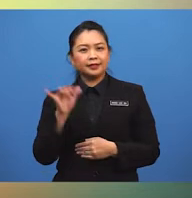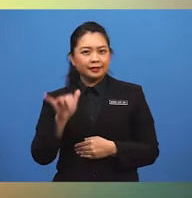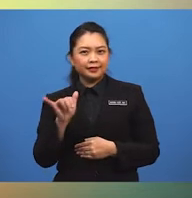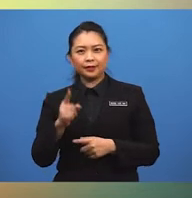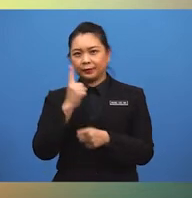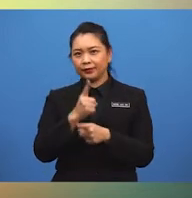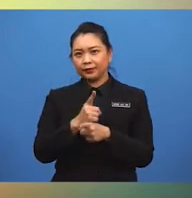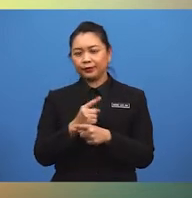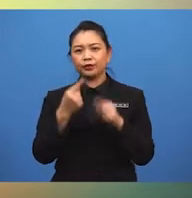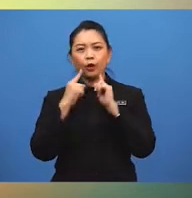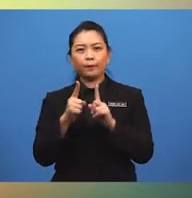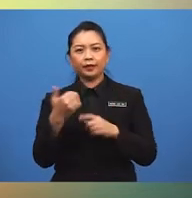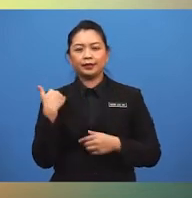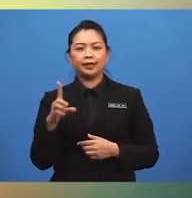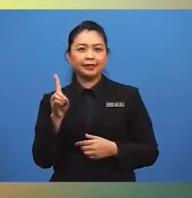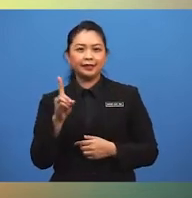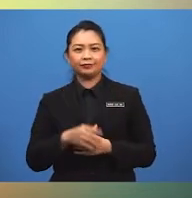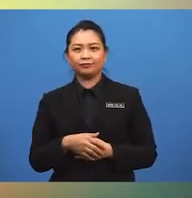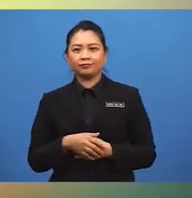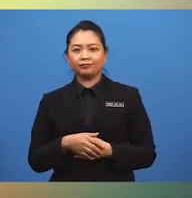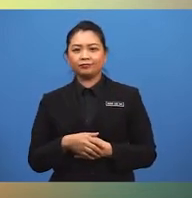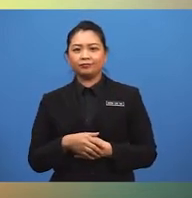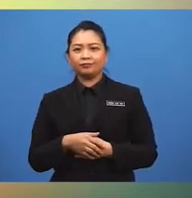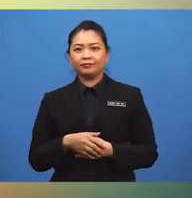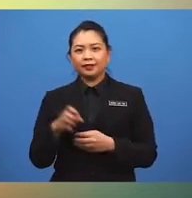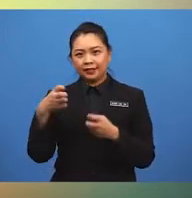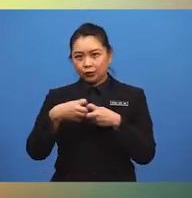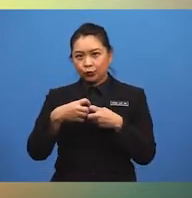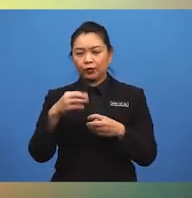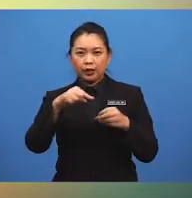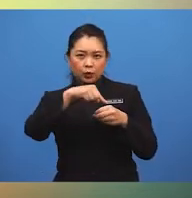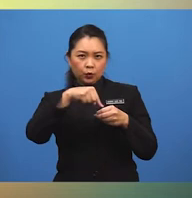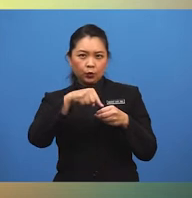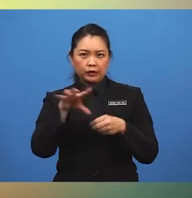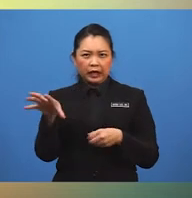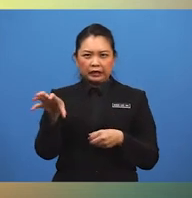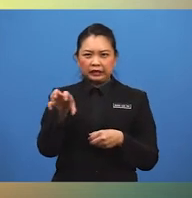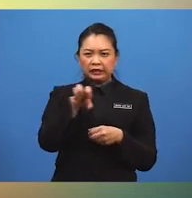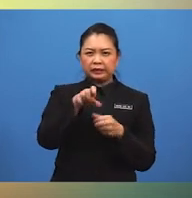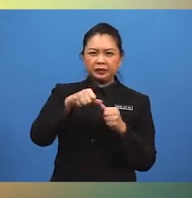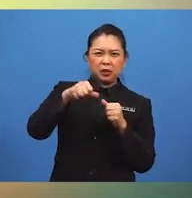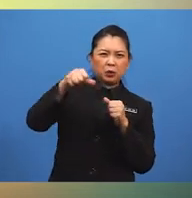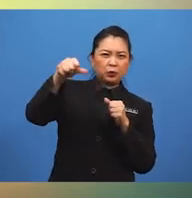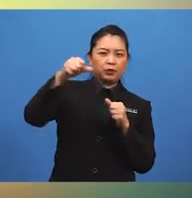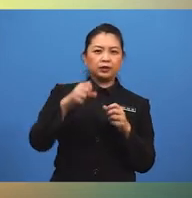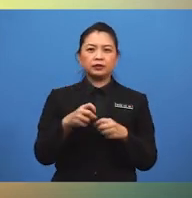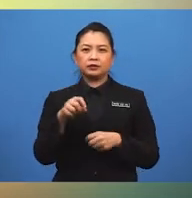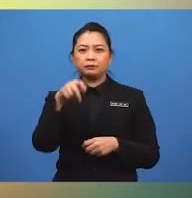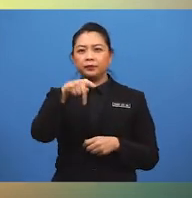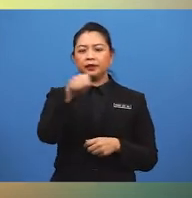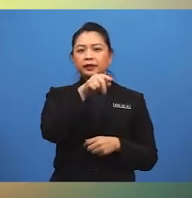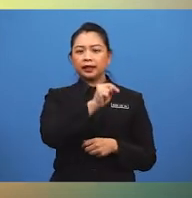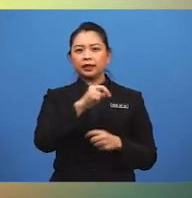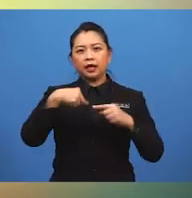Ya, betul. Jawapannya adalah D, iaitu elektron dan lohong ditarik menjauhi simpang